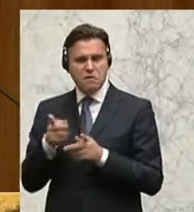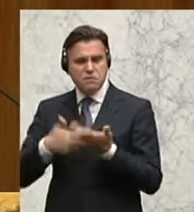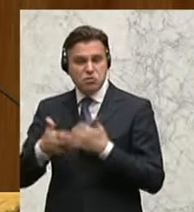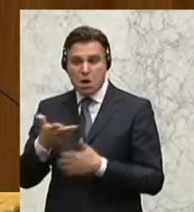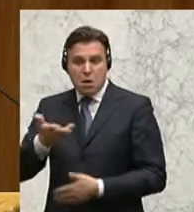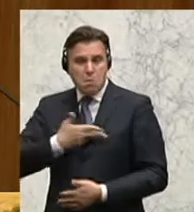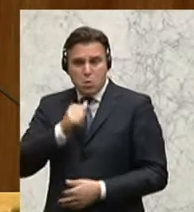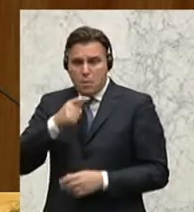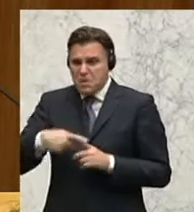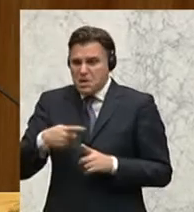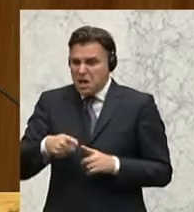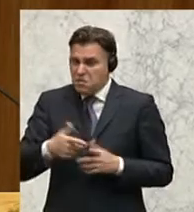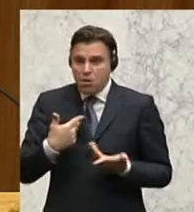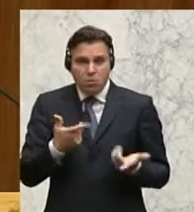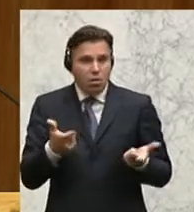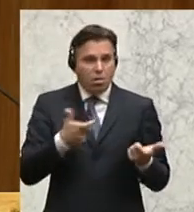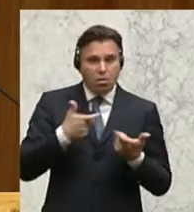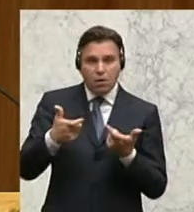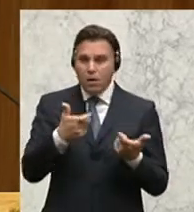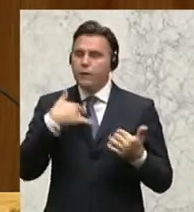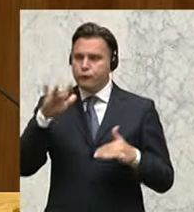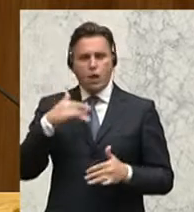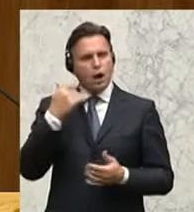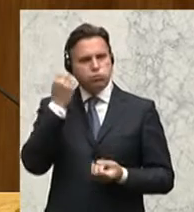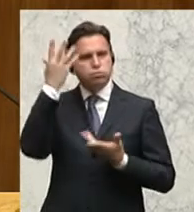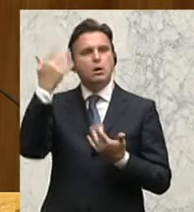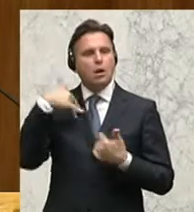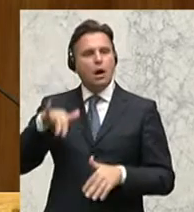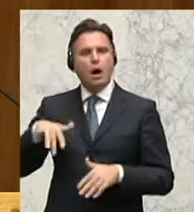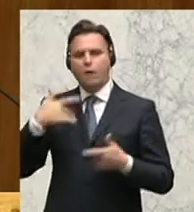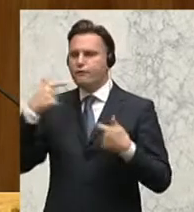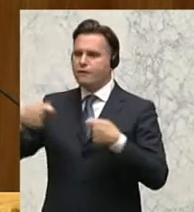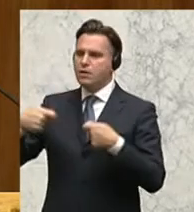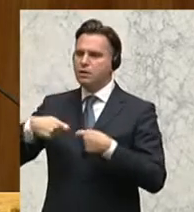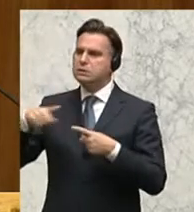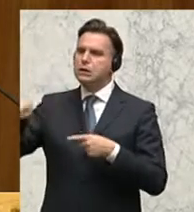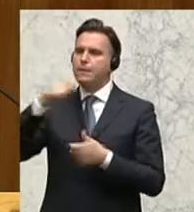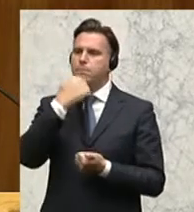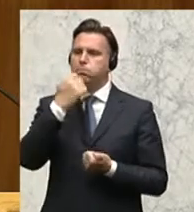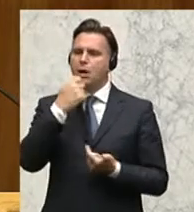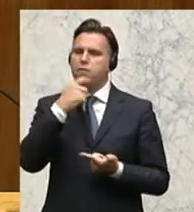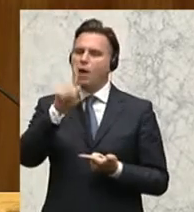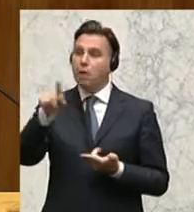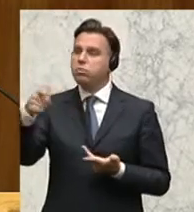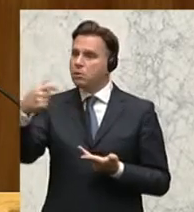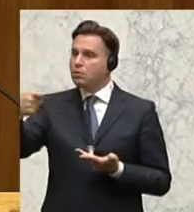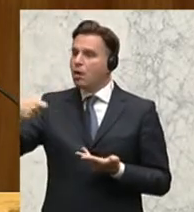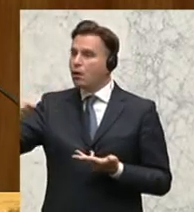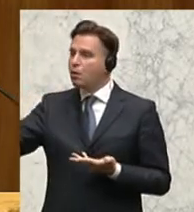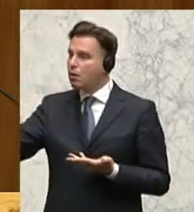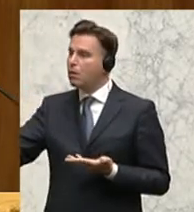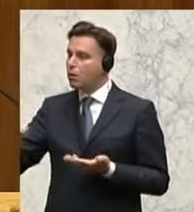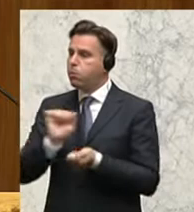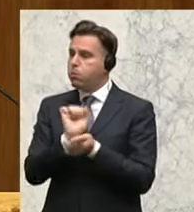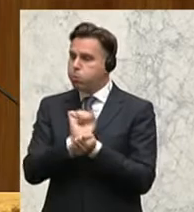sie mit innovativen Modellen einfach Projekte finanzieren, wo private Menschen ihr privates Geld in private